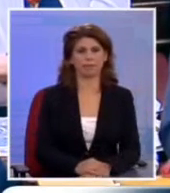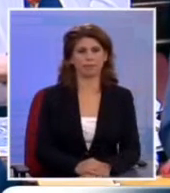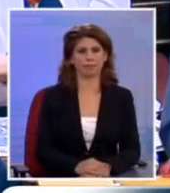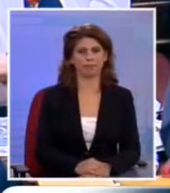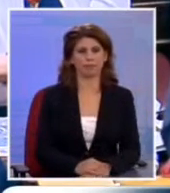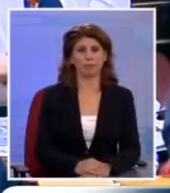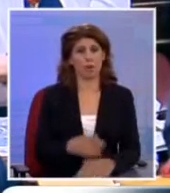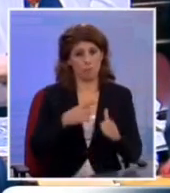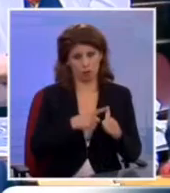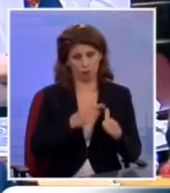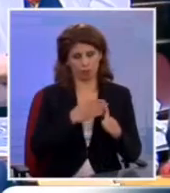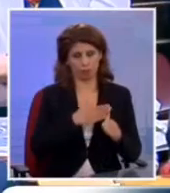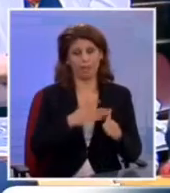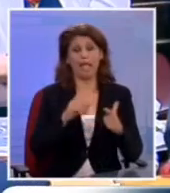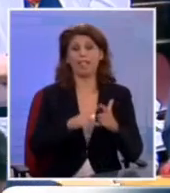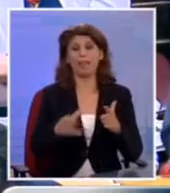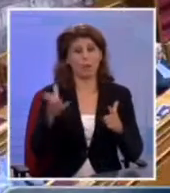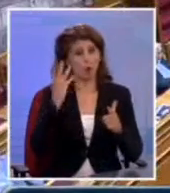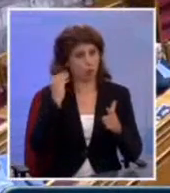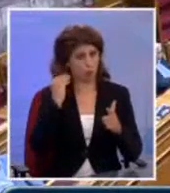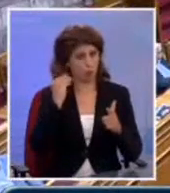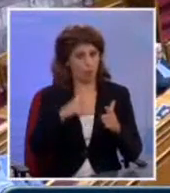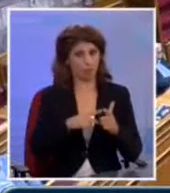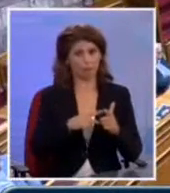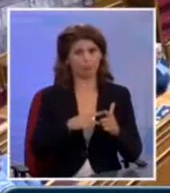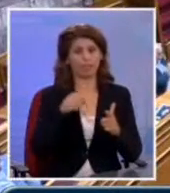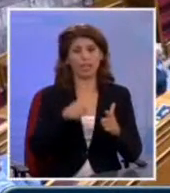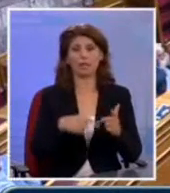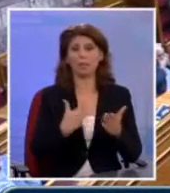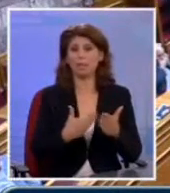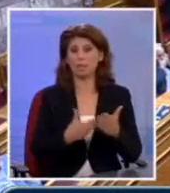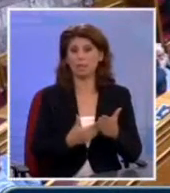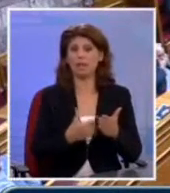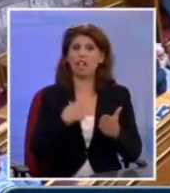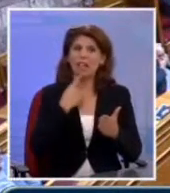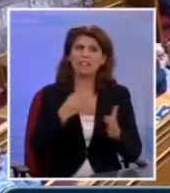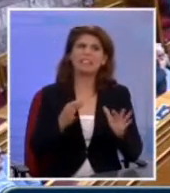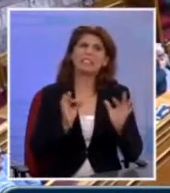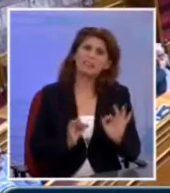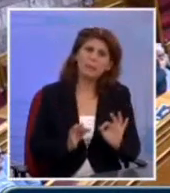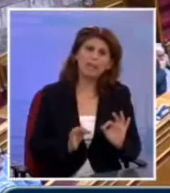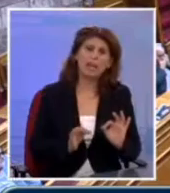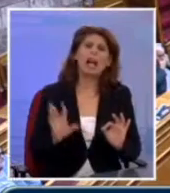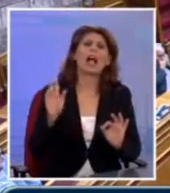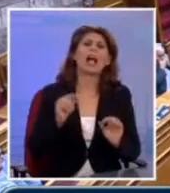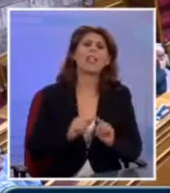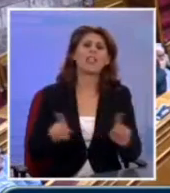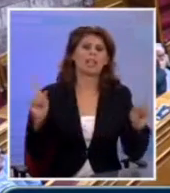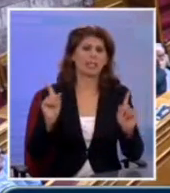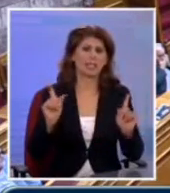Για το δεύτερο επιχείρημα που ακούστηκε και το οποίο θα λέει κανένας ότι και τυπικά δεν αφορά το